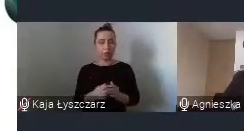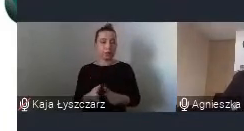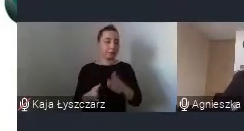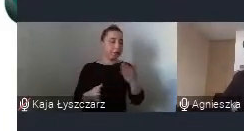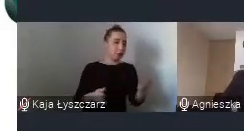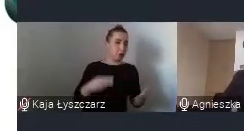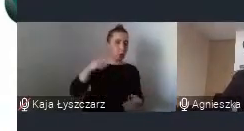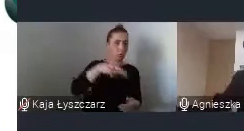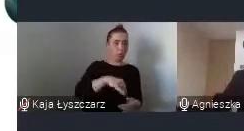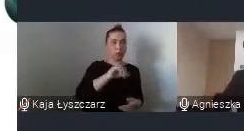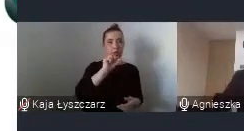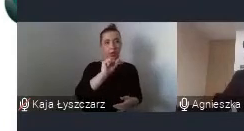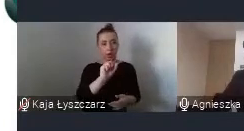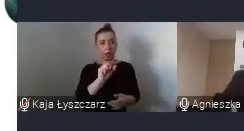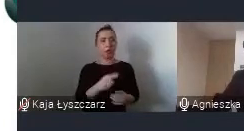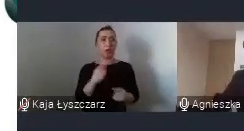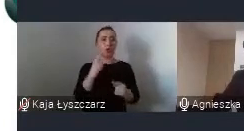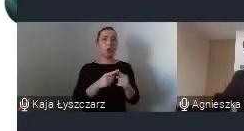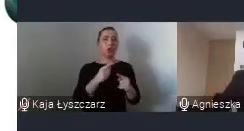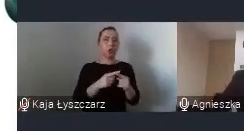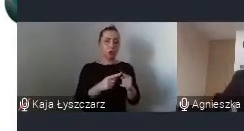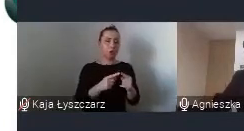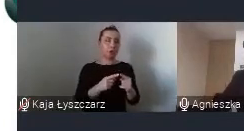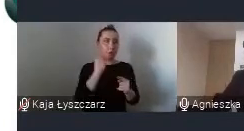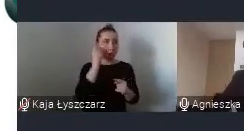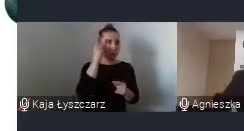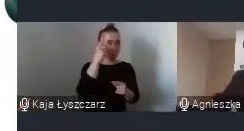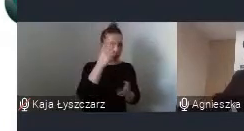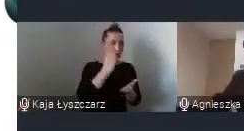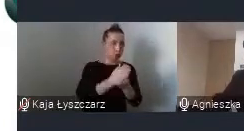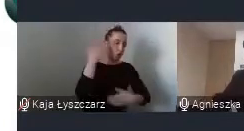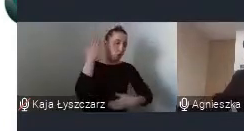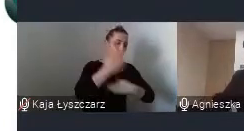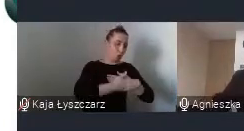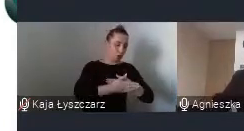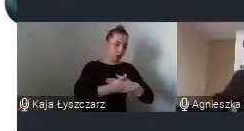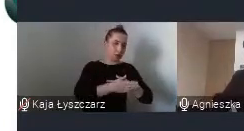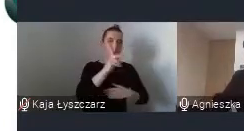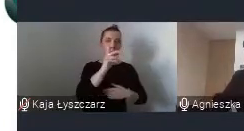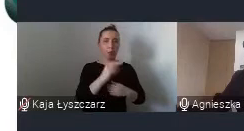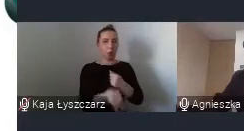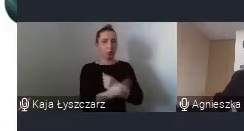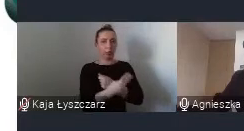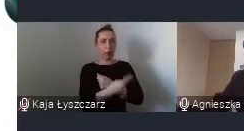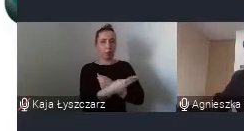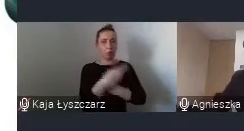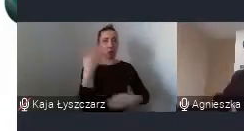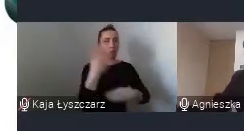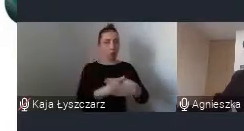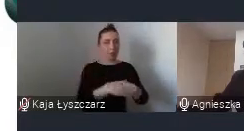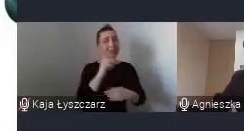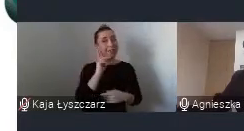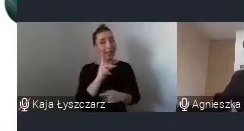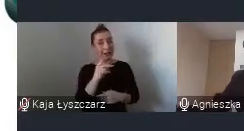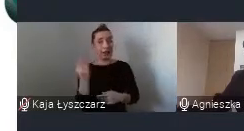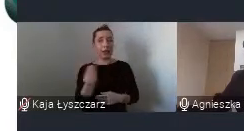Urban Innovative Actions w pewnym sensie jest inicjatywą zakończoną, bo nie mamy naborów, ale z drugiej strony jest to